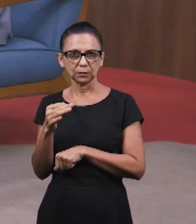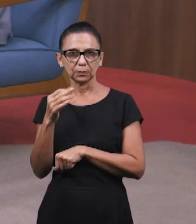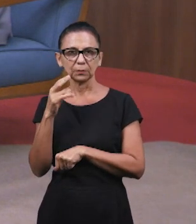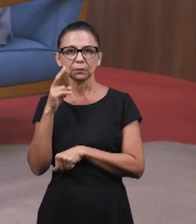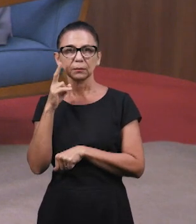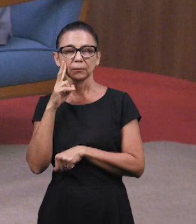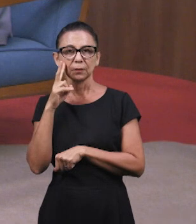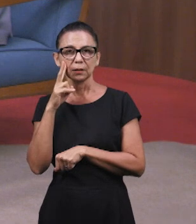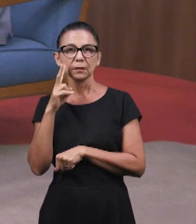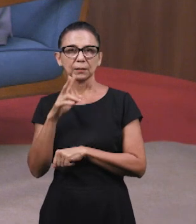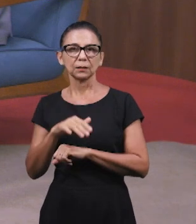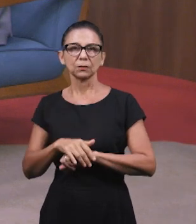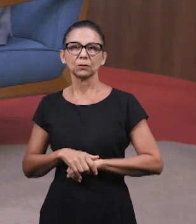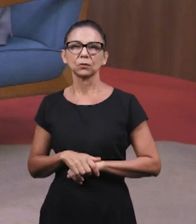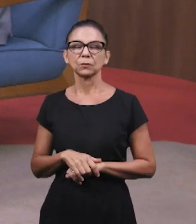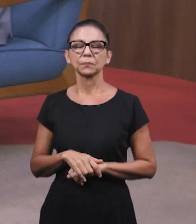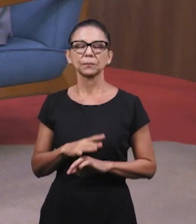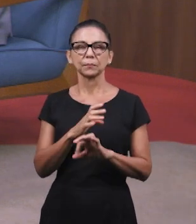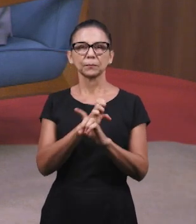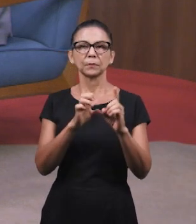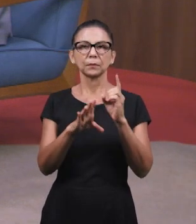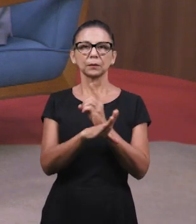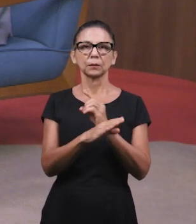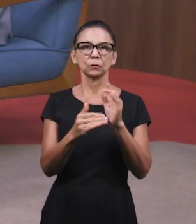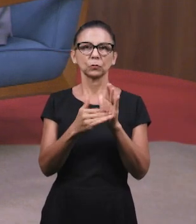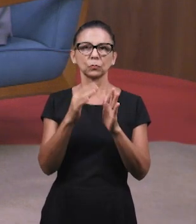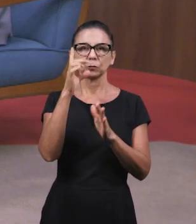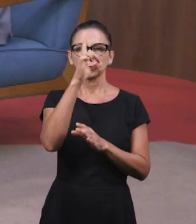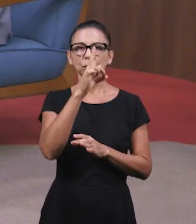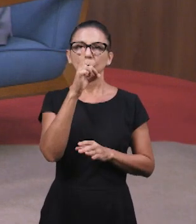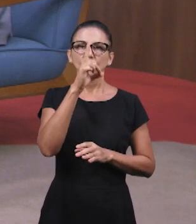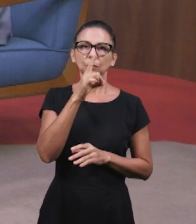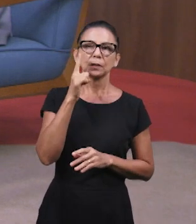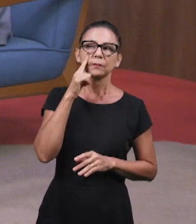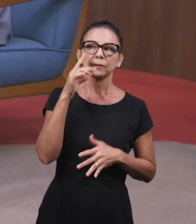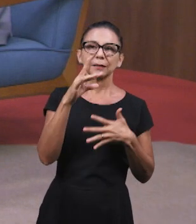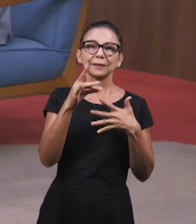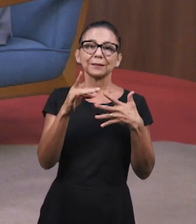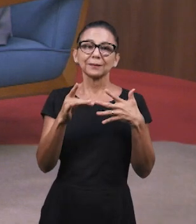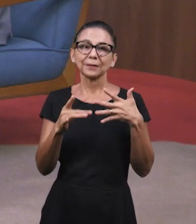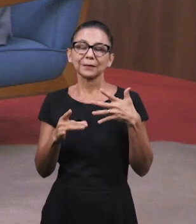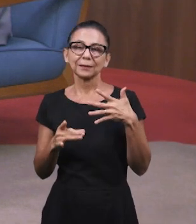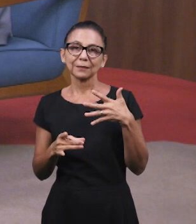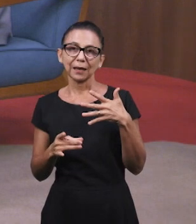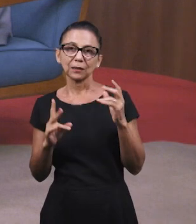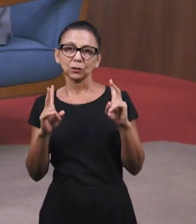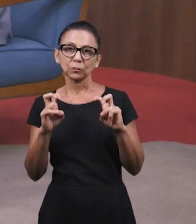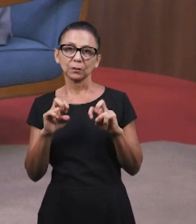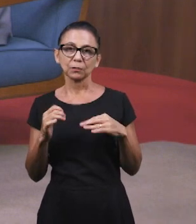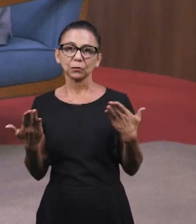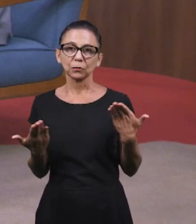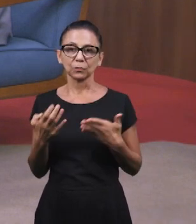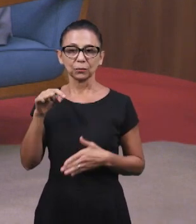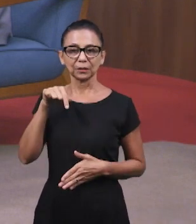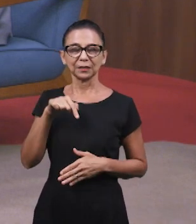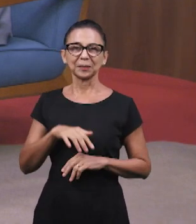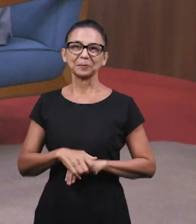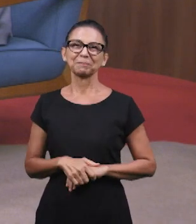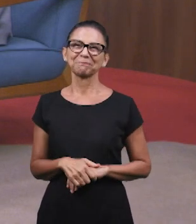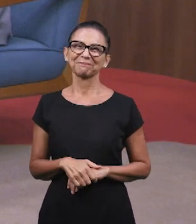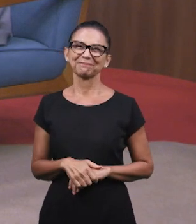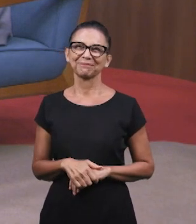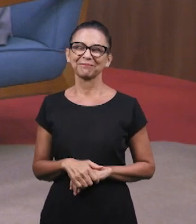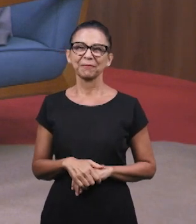afin que vous puissiez voir des détails de ce sujet que nous traitons ici. Serge, on finit toujours avec un message à ceux